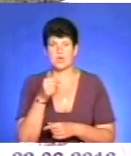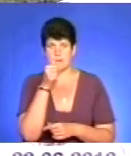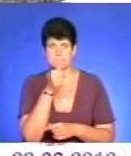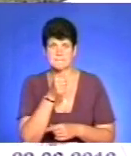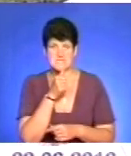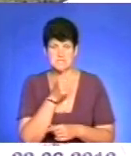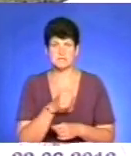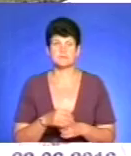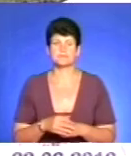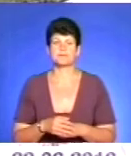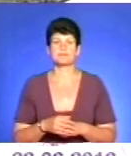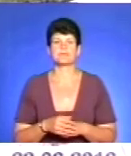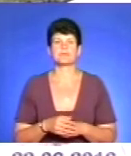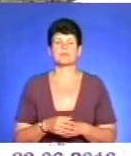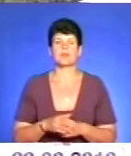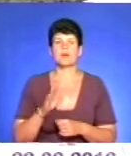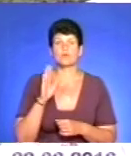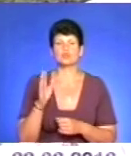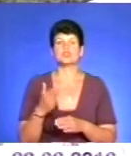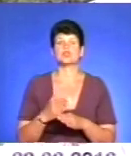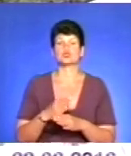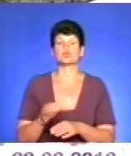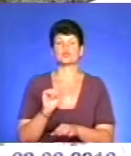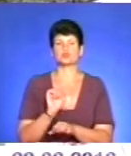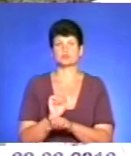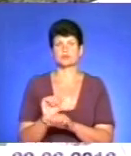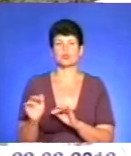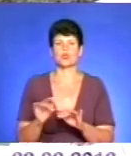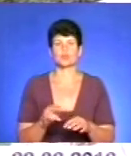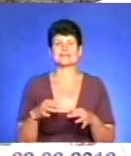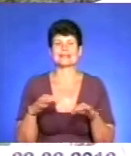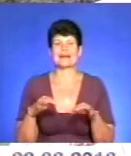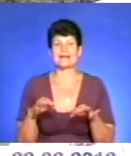буде частково перекрито рух транспорту по смугах.